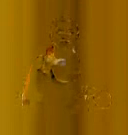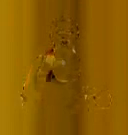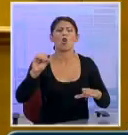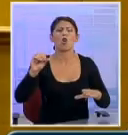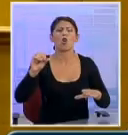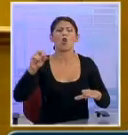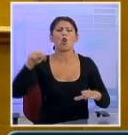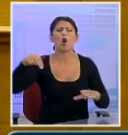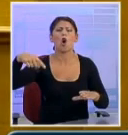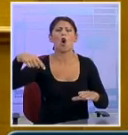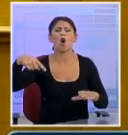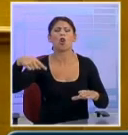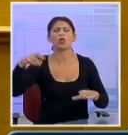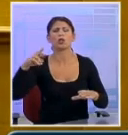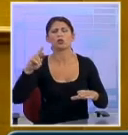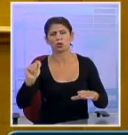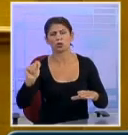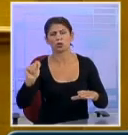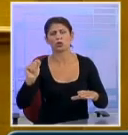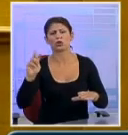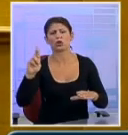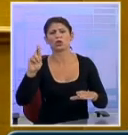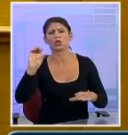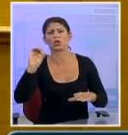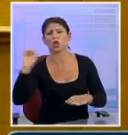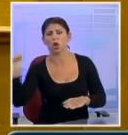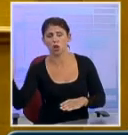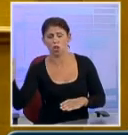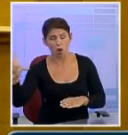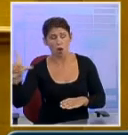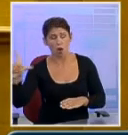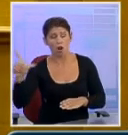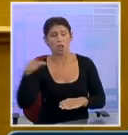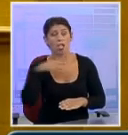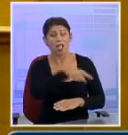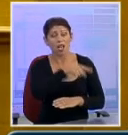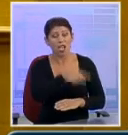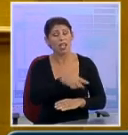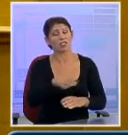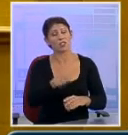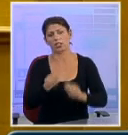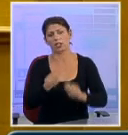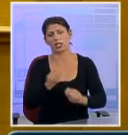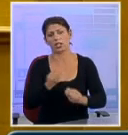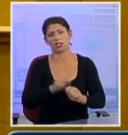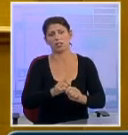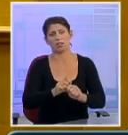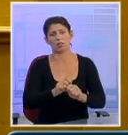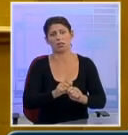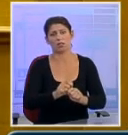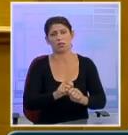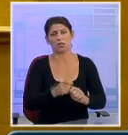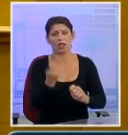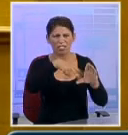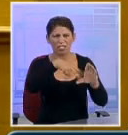εσείς υπογράψατε με τους δανειστές και που αποτελεί νόμο του κράτους στη σελίδα